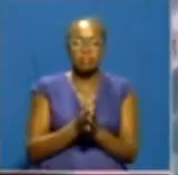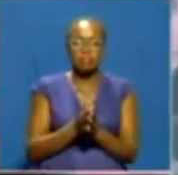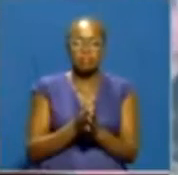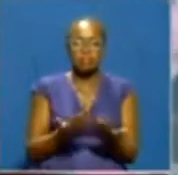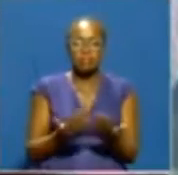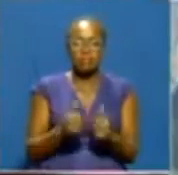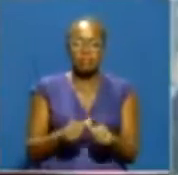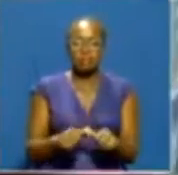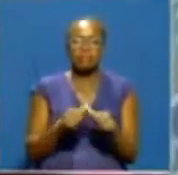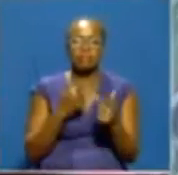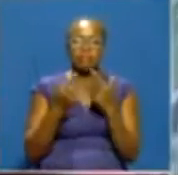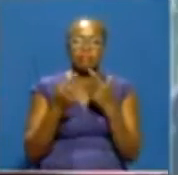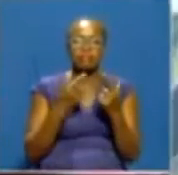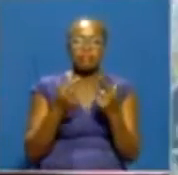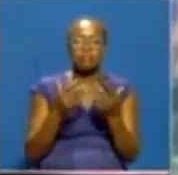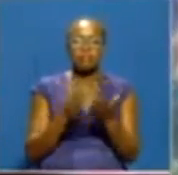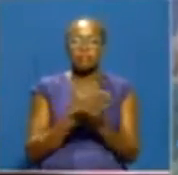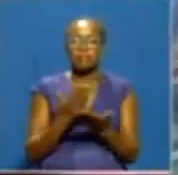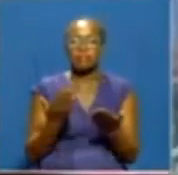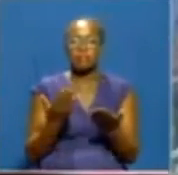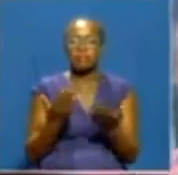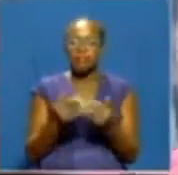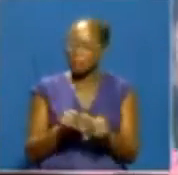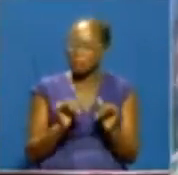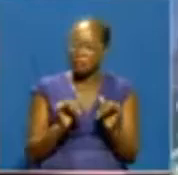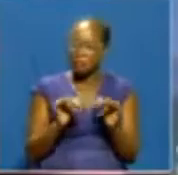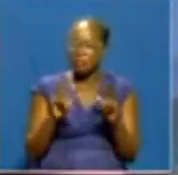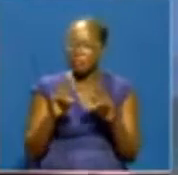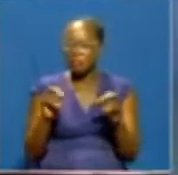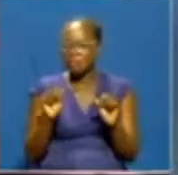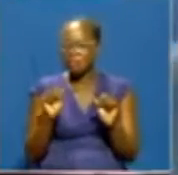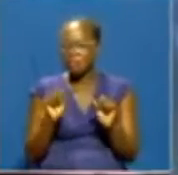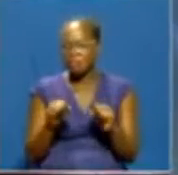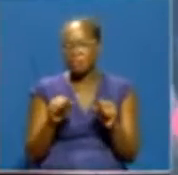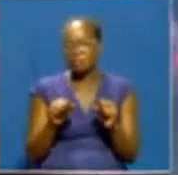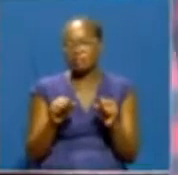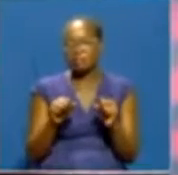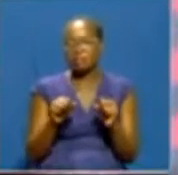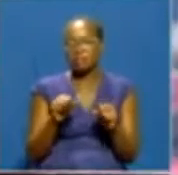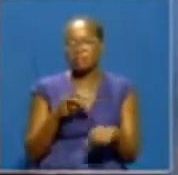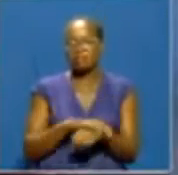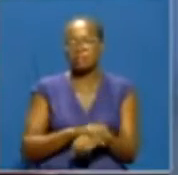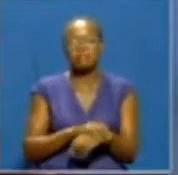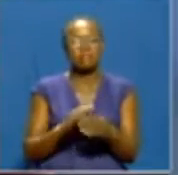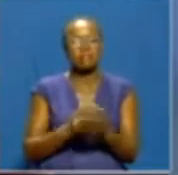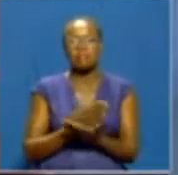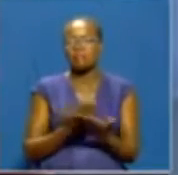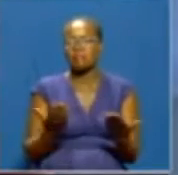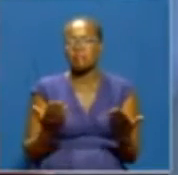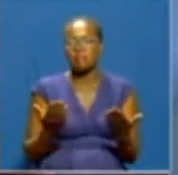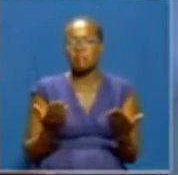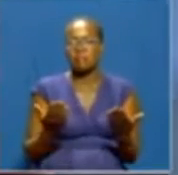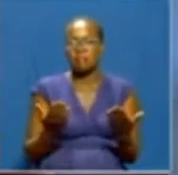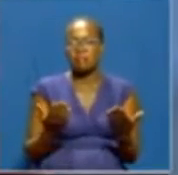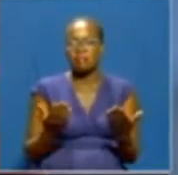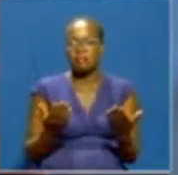tu kuongea tu na baadhi yao ambao wanajaribu tu kuangalia kama wanaweza kunusuru kimoja ama kingine ili waweze